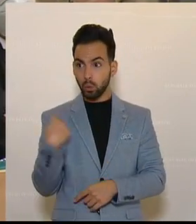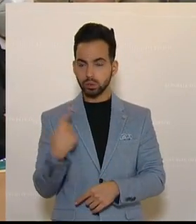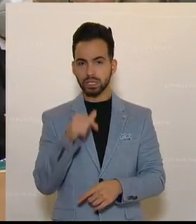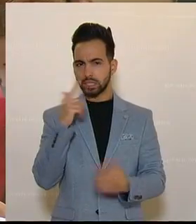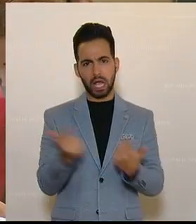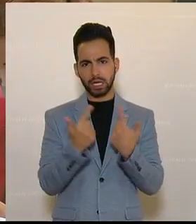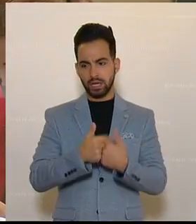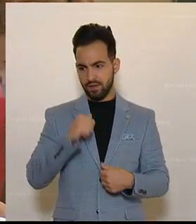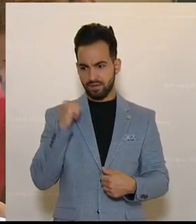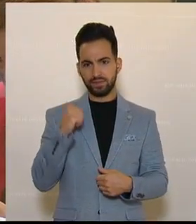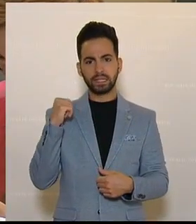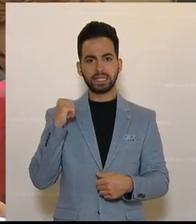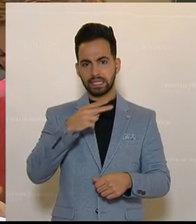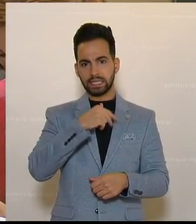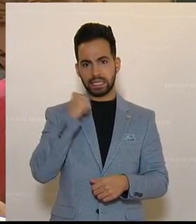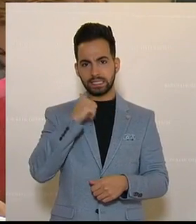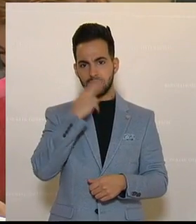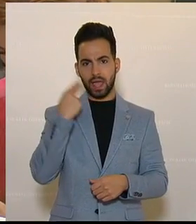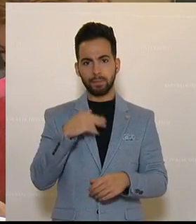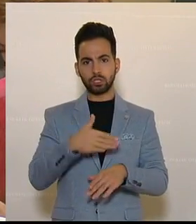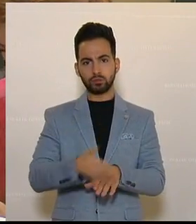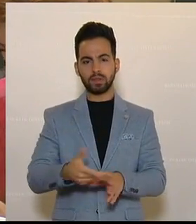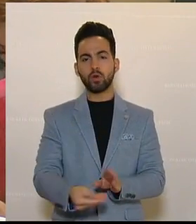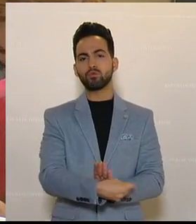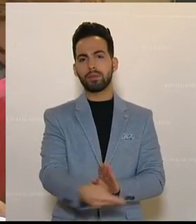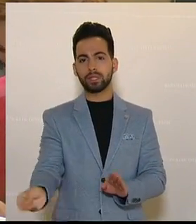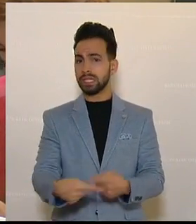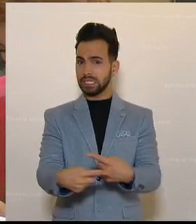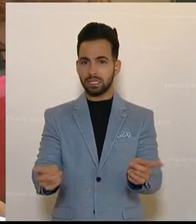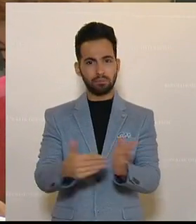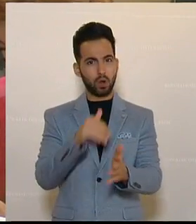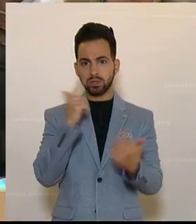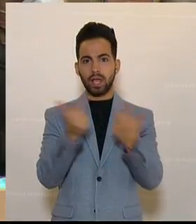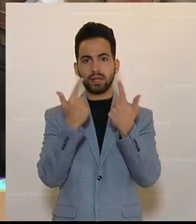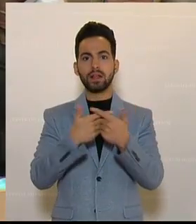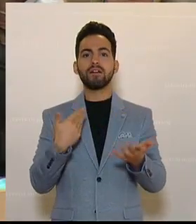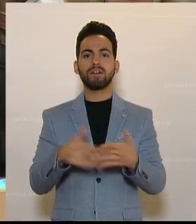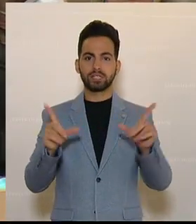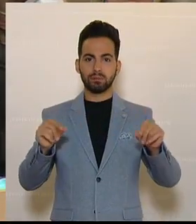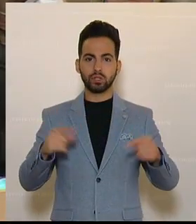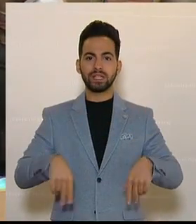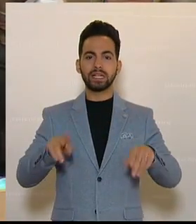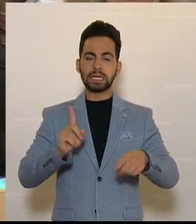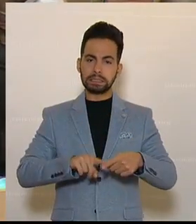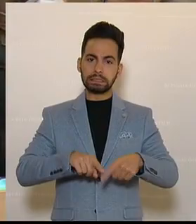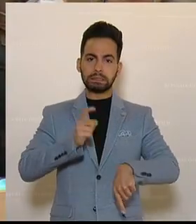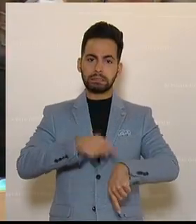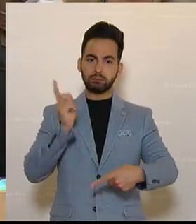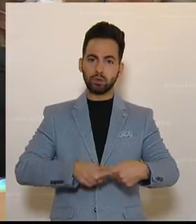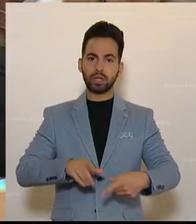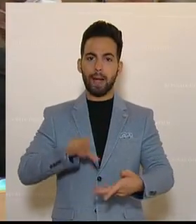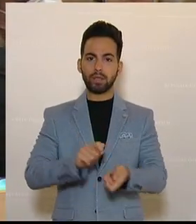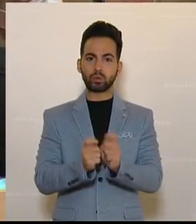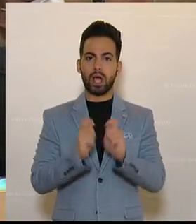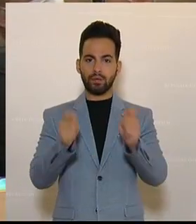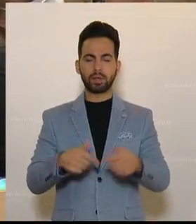wir haben den gestern übermittelt am späten Nachmittag, Sie brauchen uns nicht erklären, was das heißt, dass man rechtzeitig einen Abänderungsantrag einbringt,